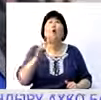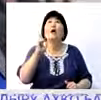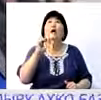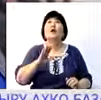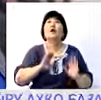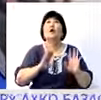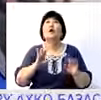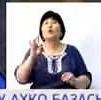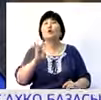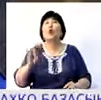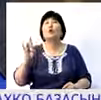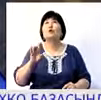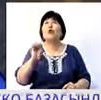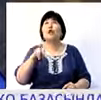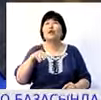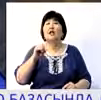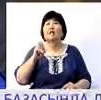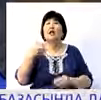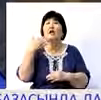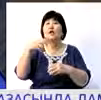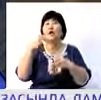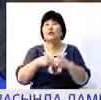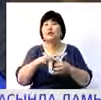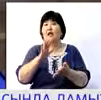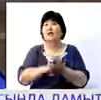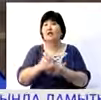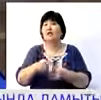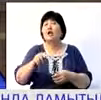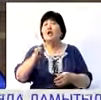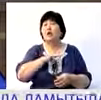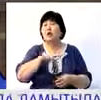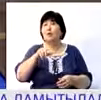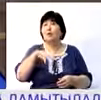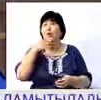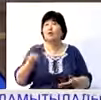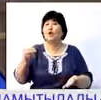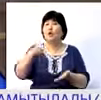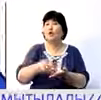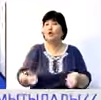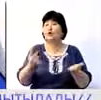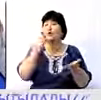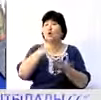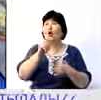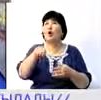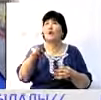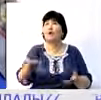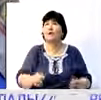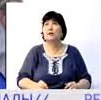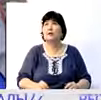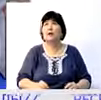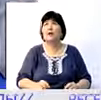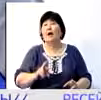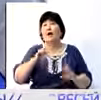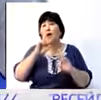орынбасары Руслан Рүстем елтаңбамен тудың жартылып, ластануына жол берген мекеме басшыларын көпшілік алдында тұрғызып, жауап алды. Кемшіліктер